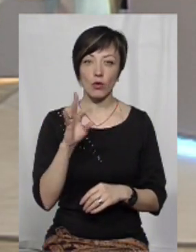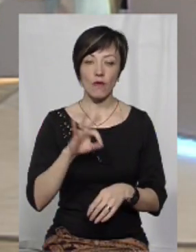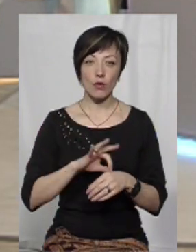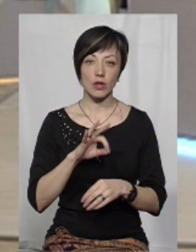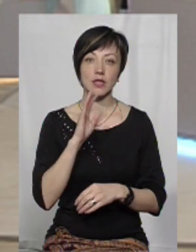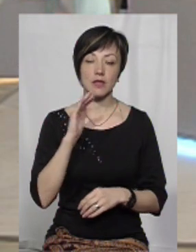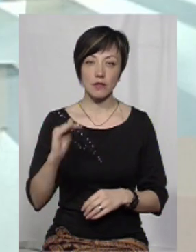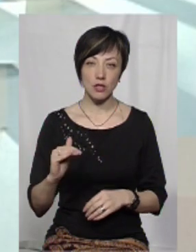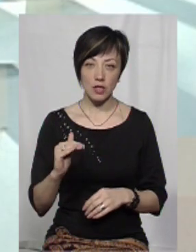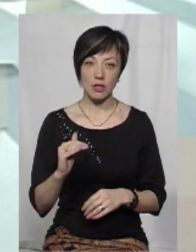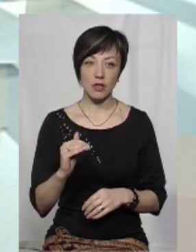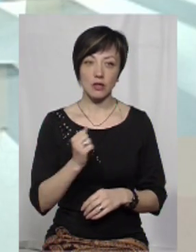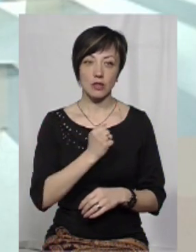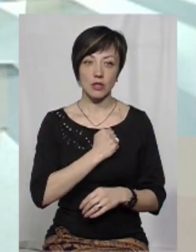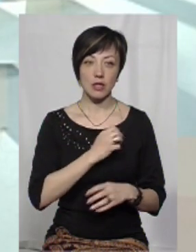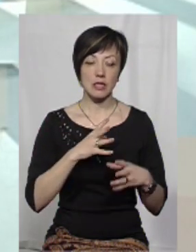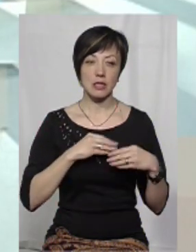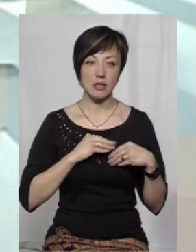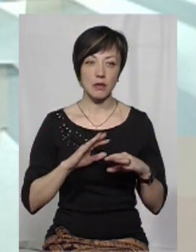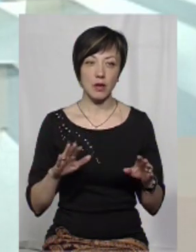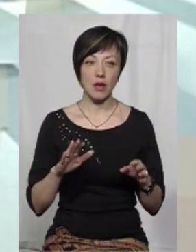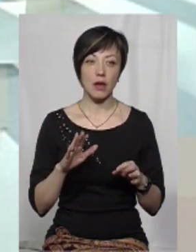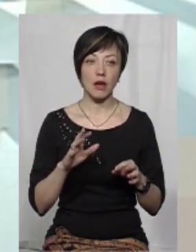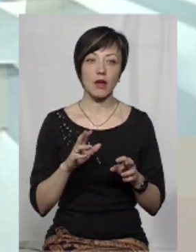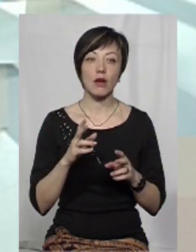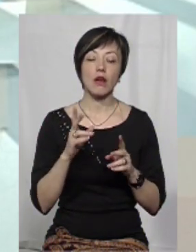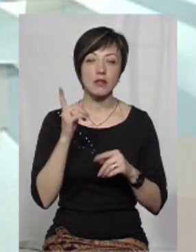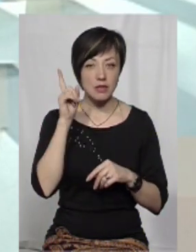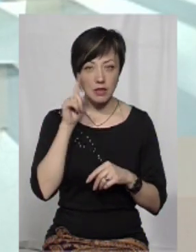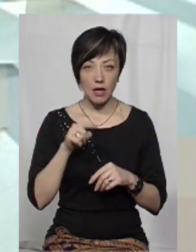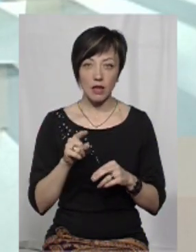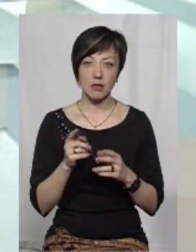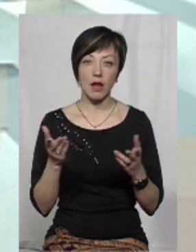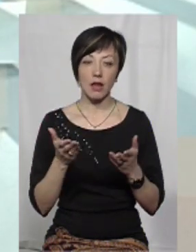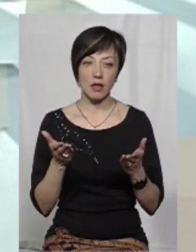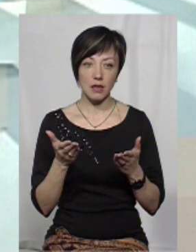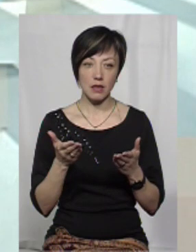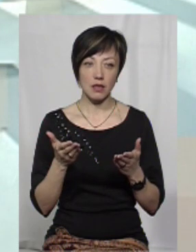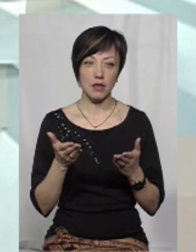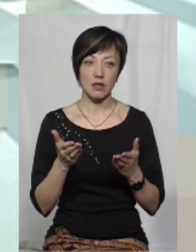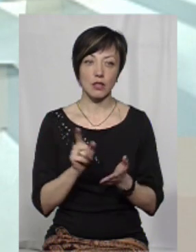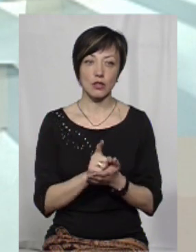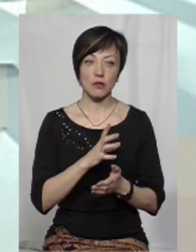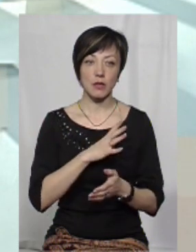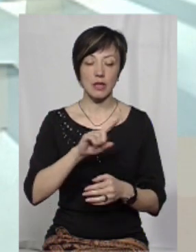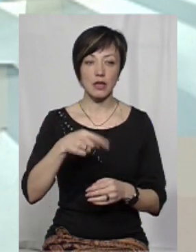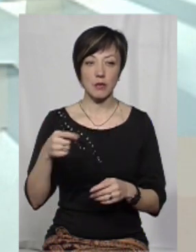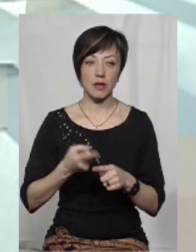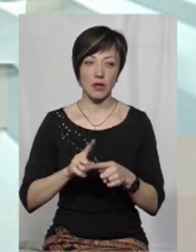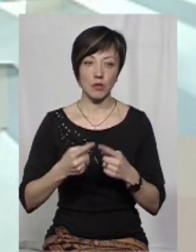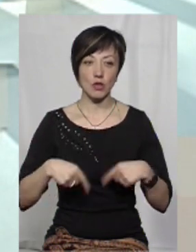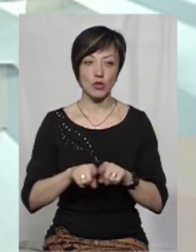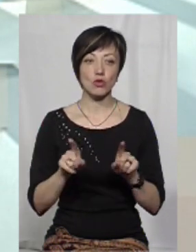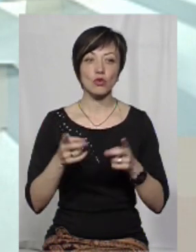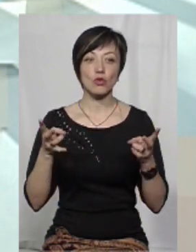онкохворої дівчинки, яка, на жаль, зараз не з нами, тому вона, як ніхто другий, знає, які повинні бути требування к цьому